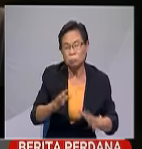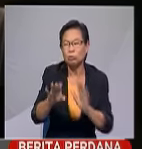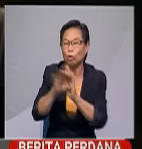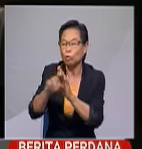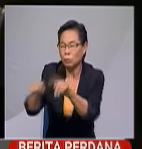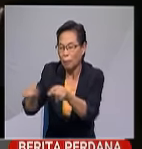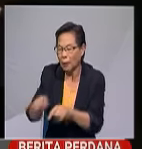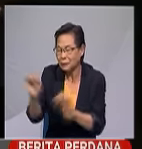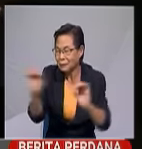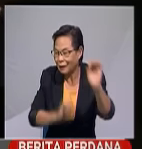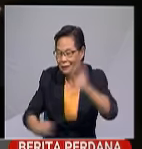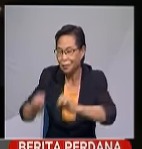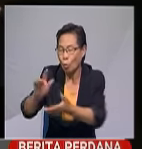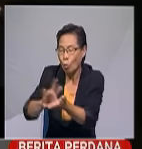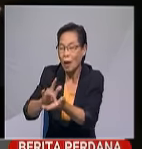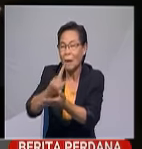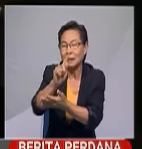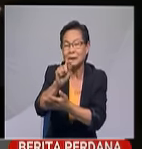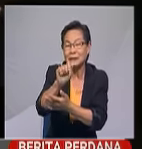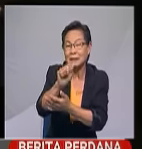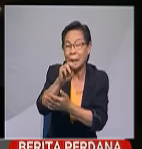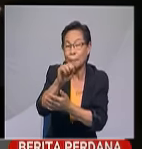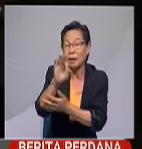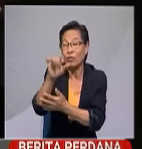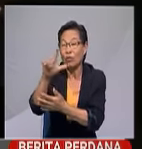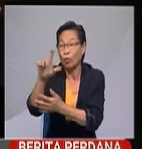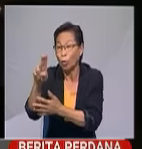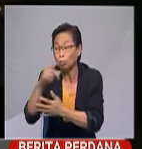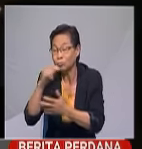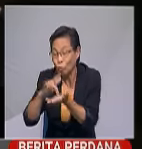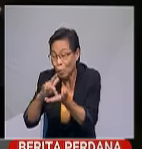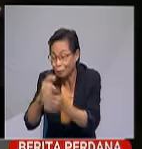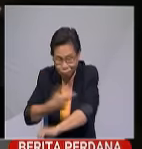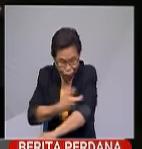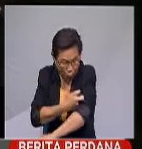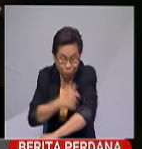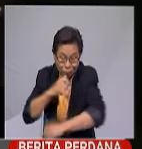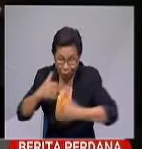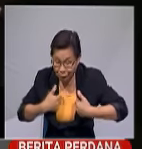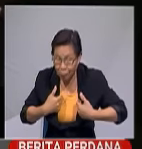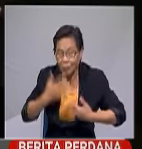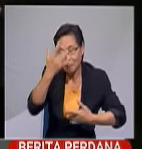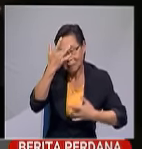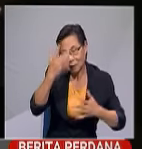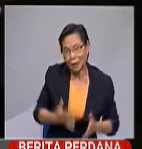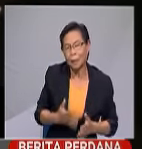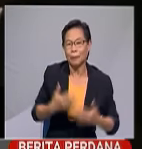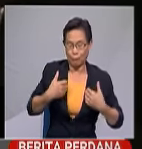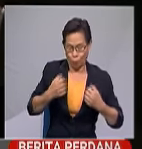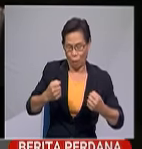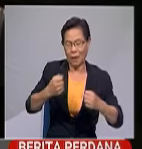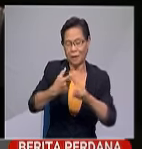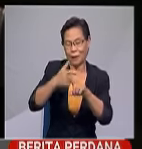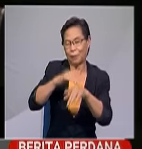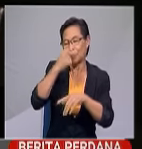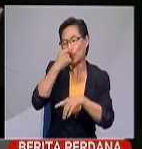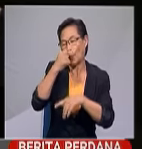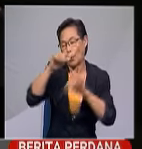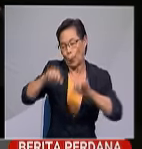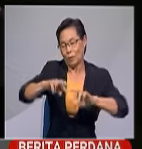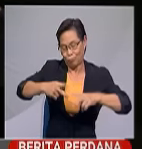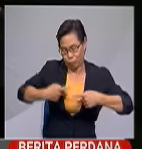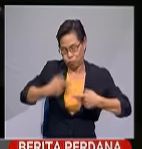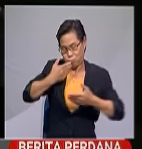yang Tamiflu itu contohnya, pesakit sebenarnya masih boleh baik daripada influenza dengan